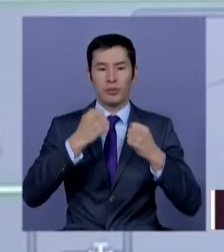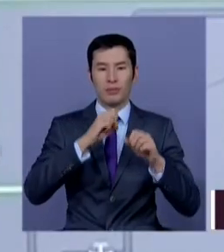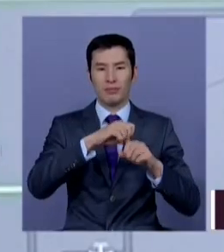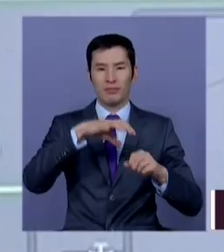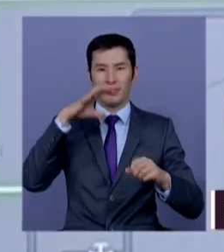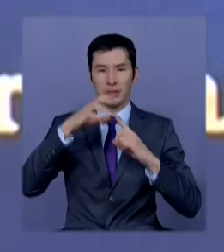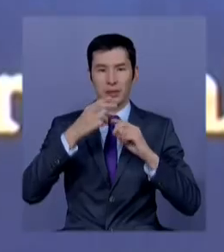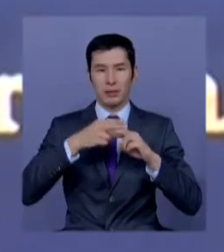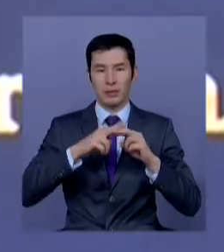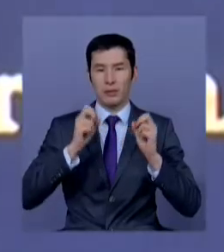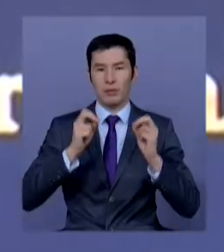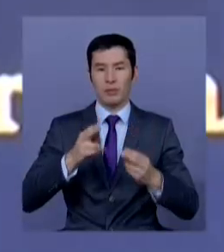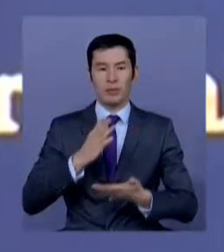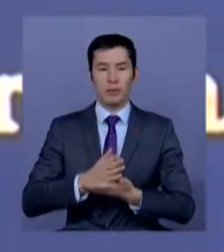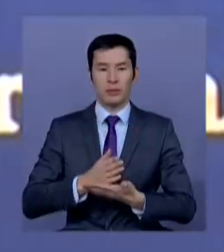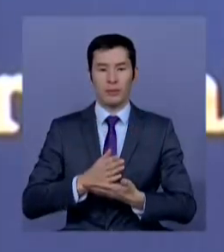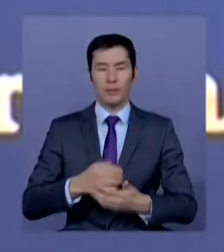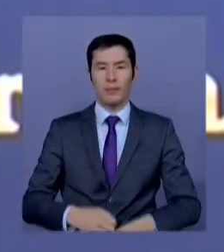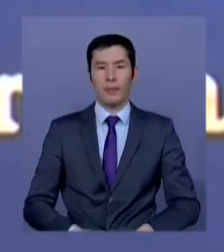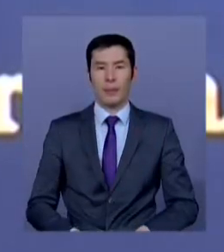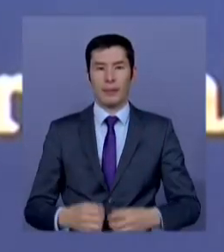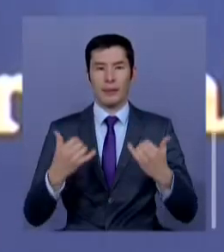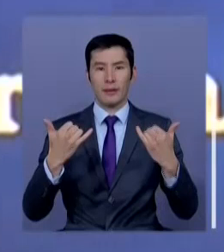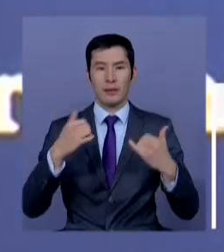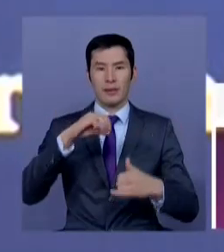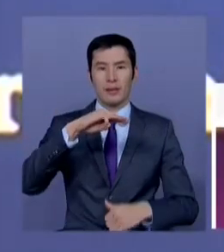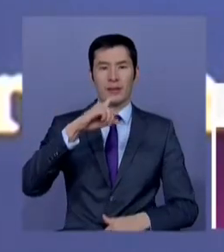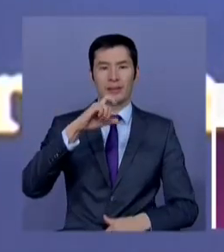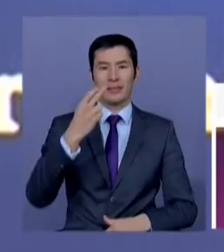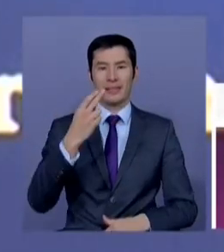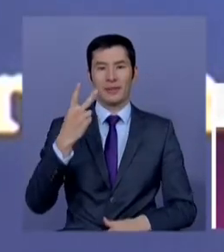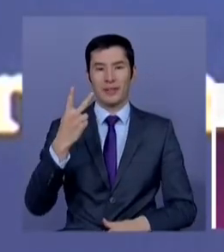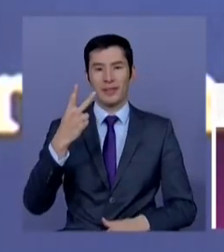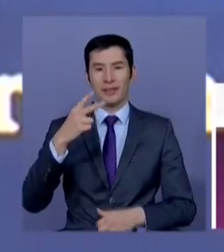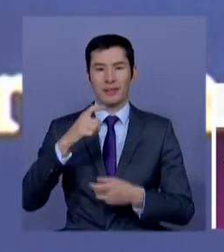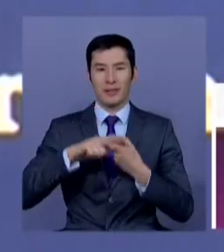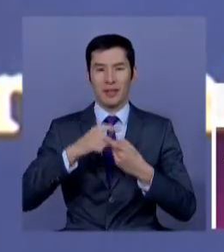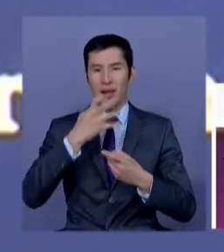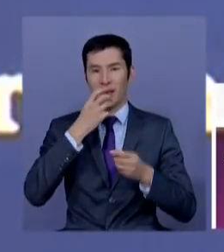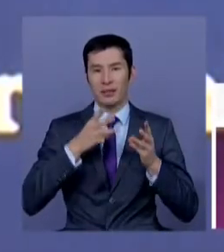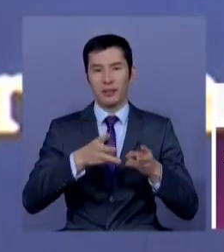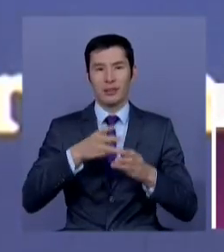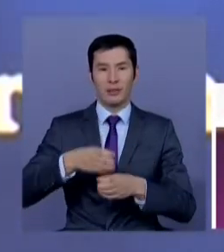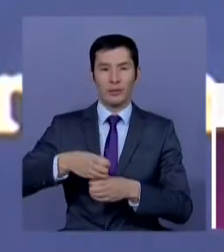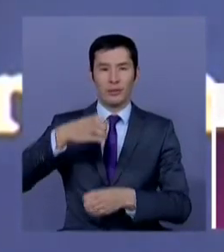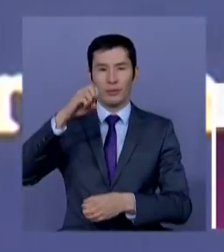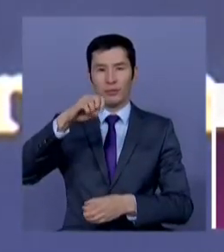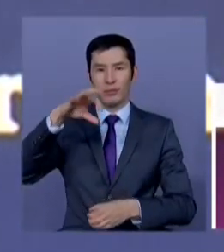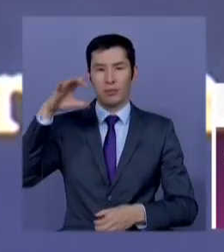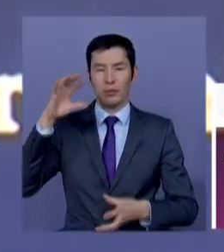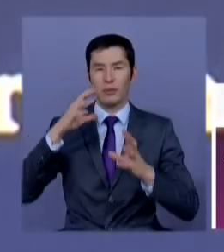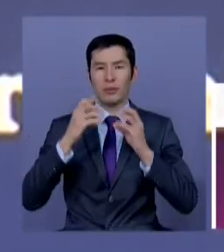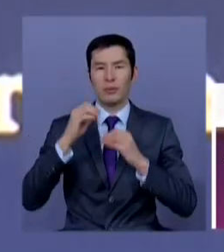салды. Сейчас по ТЭЦ-2. Қазір Самұрық энерго 2-ші жылу энергетика орталығы бойынша